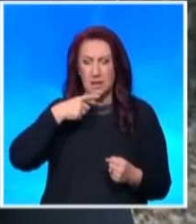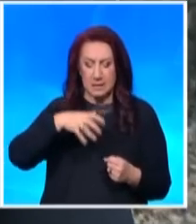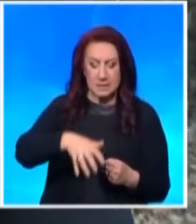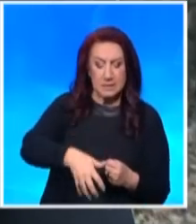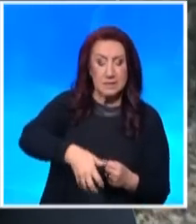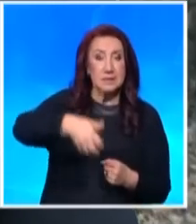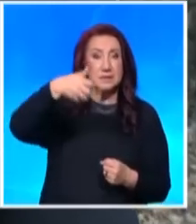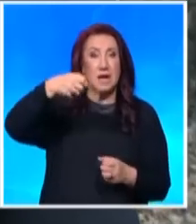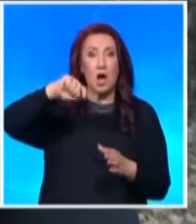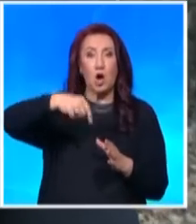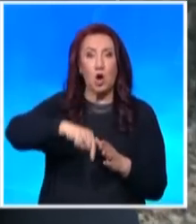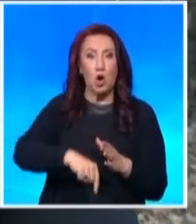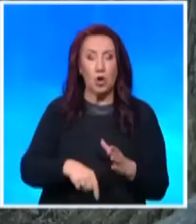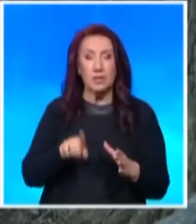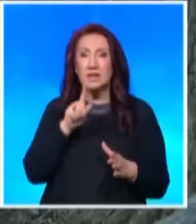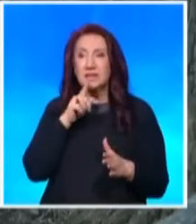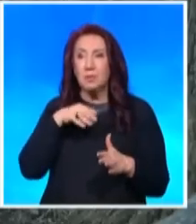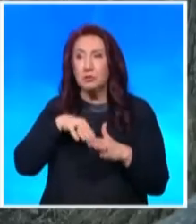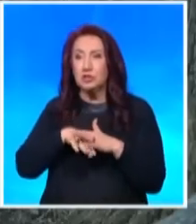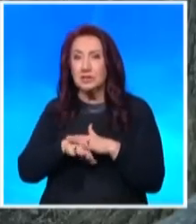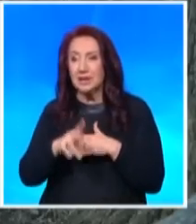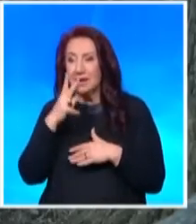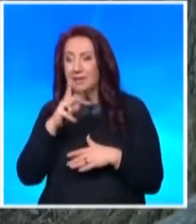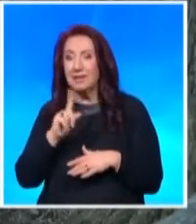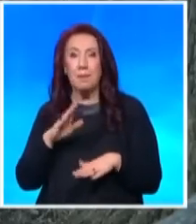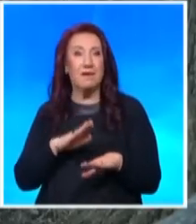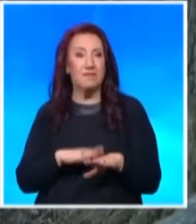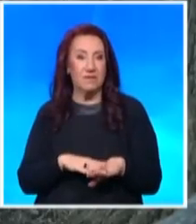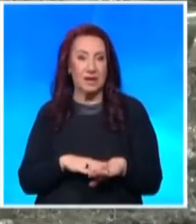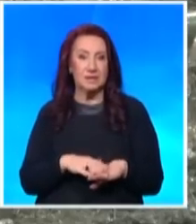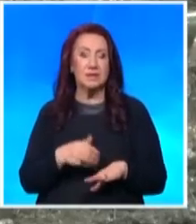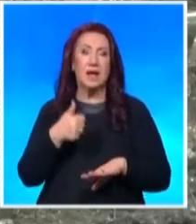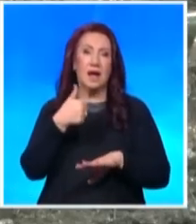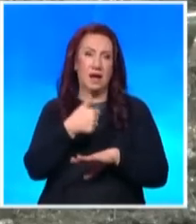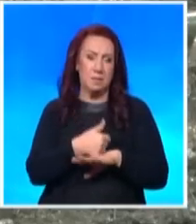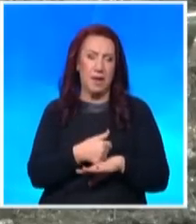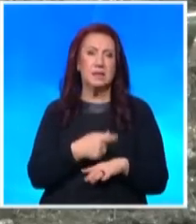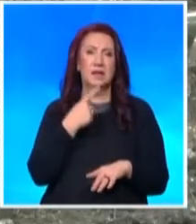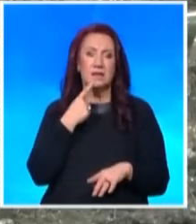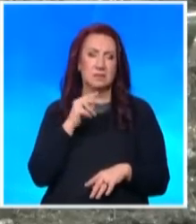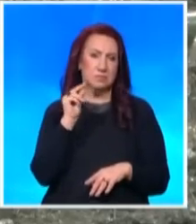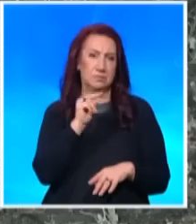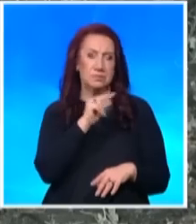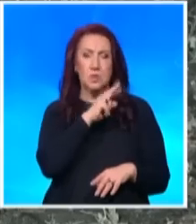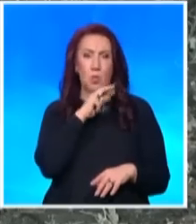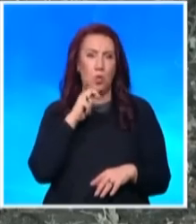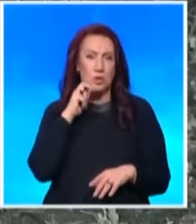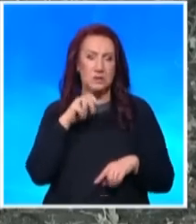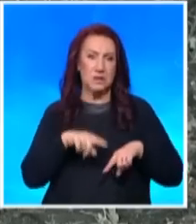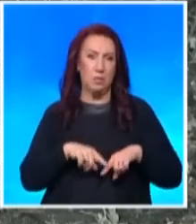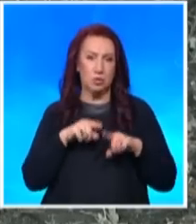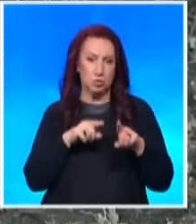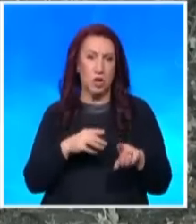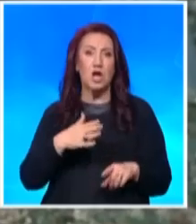корените на дърветата с цел укриване на улики. Кметът на Столична община сезира полицията и прокуратурата, а собственикът на терена ще бъде глобен с